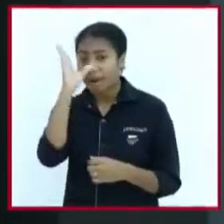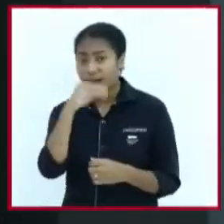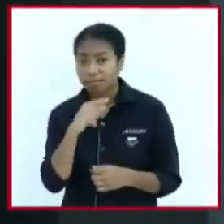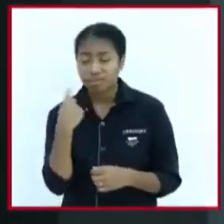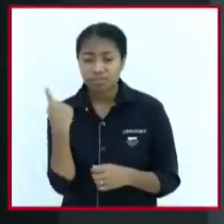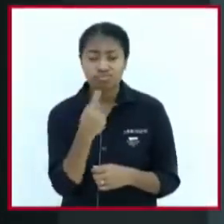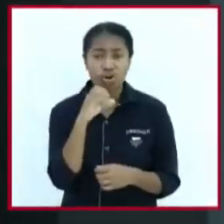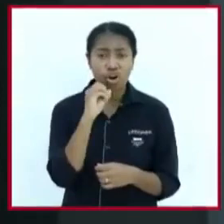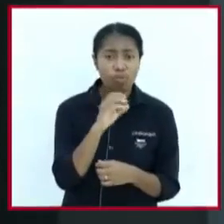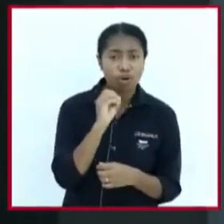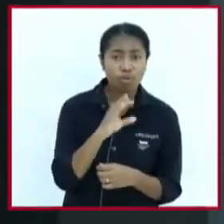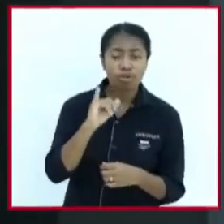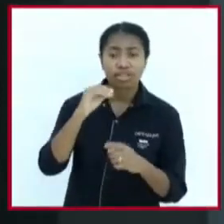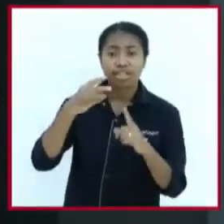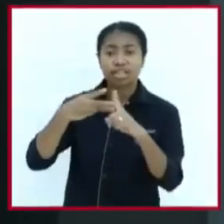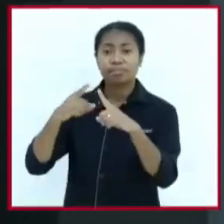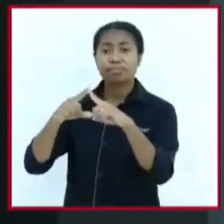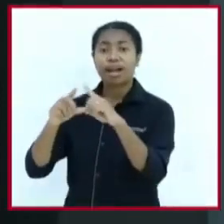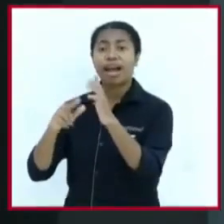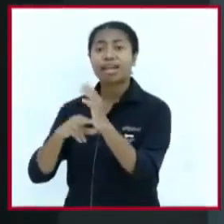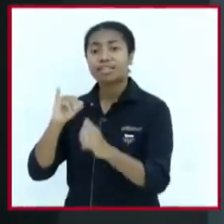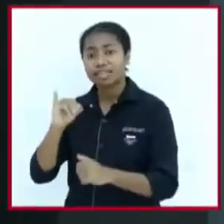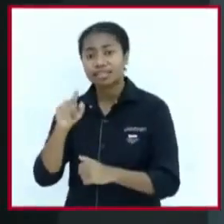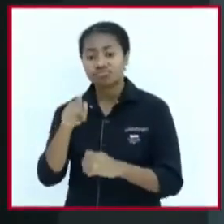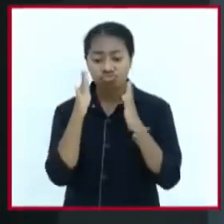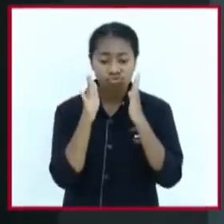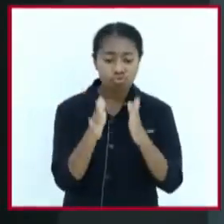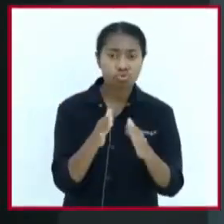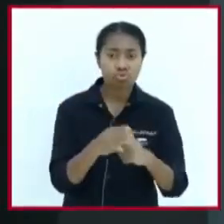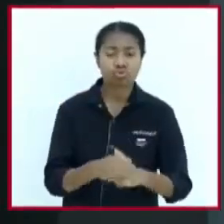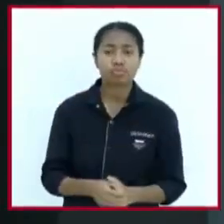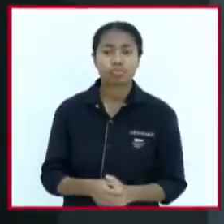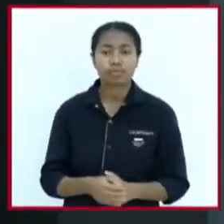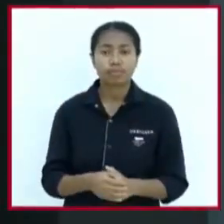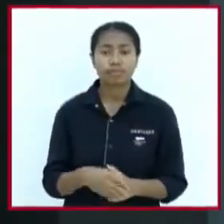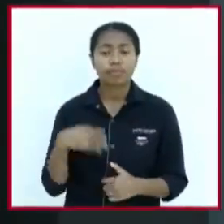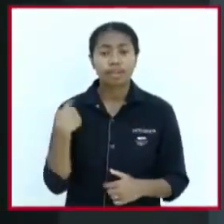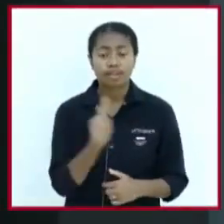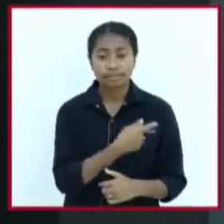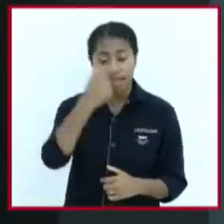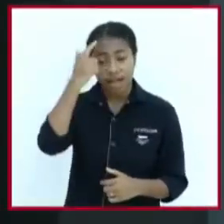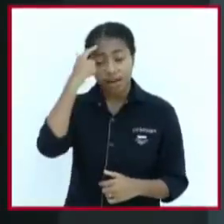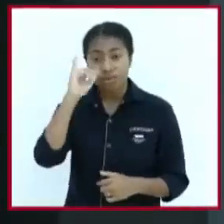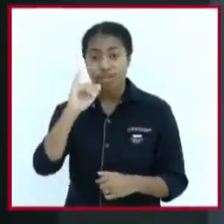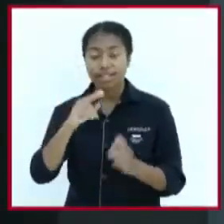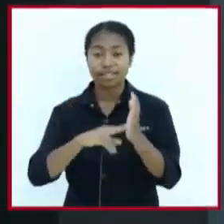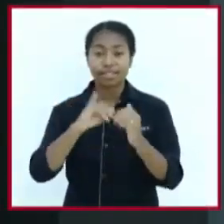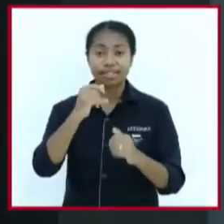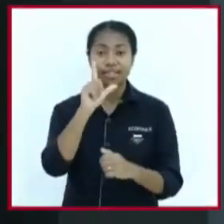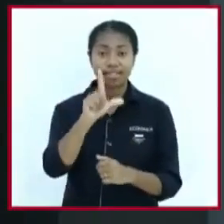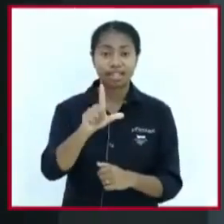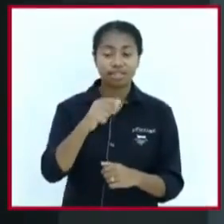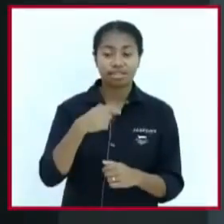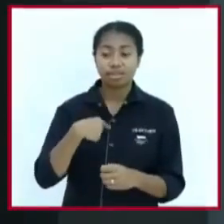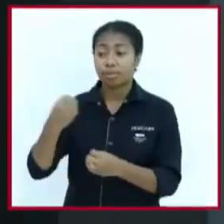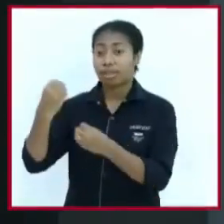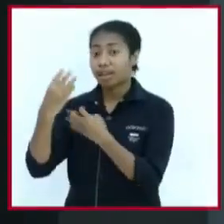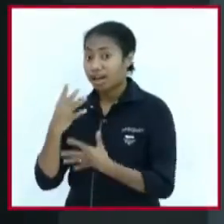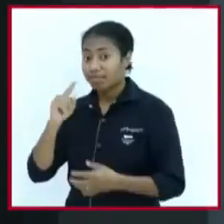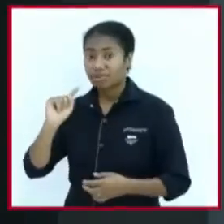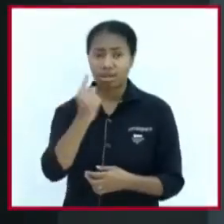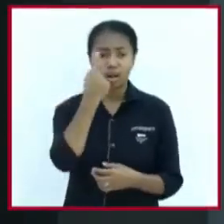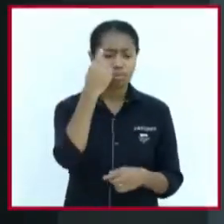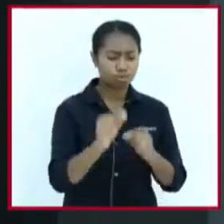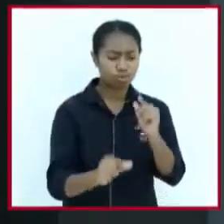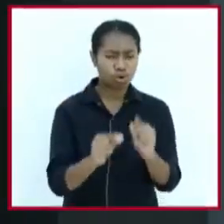ini untuk orang Kristen Yahudi jadi kita tahu bahwa Injil diberitakan pertama-tama untuk orang-orang